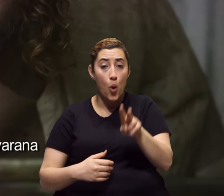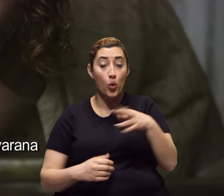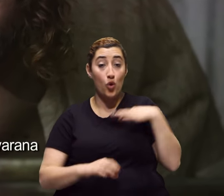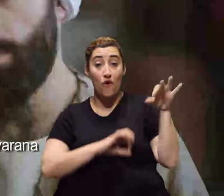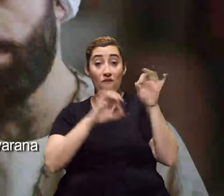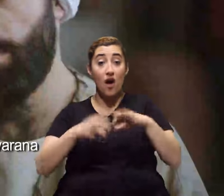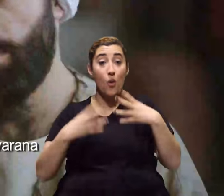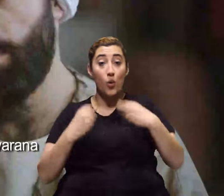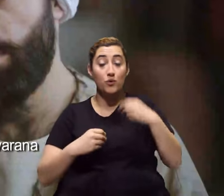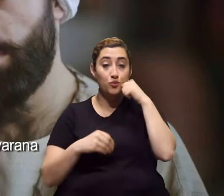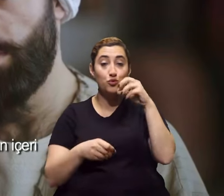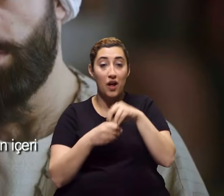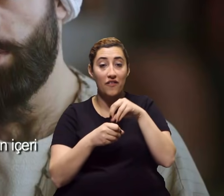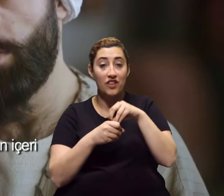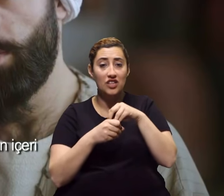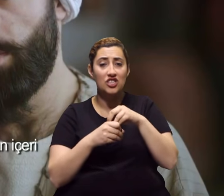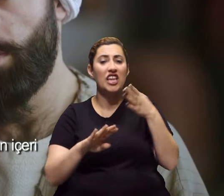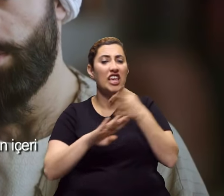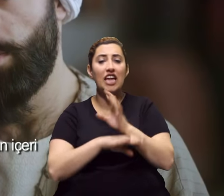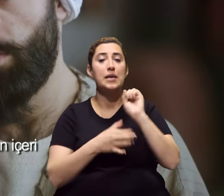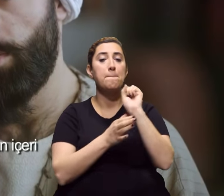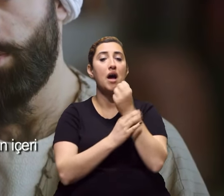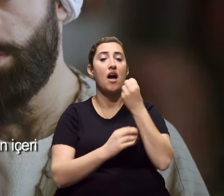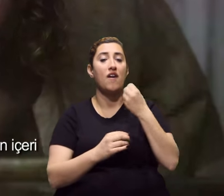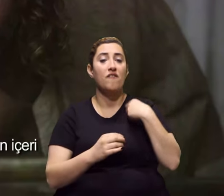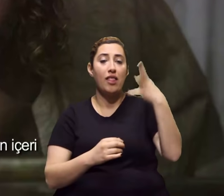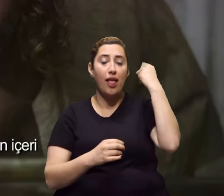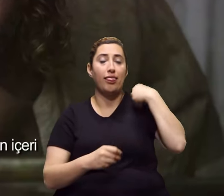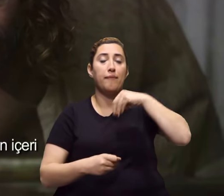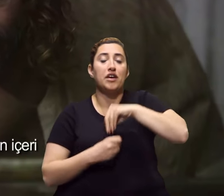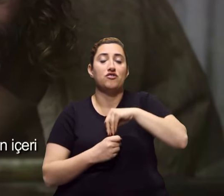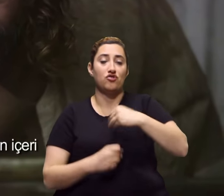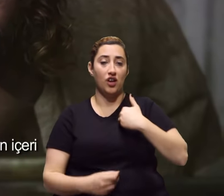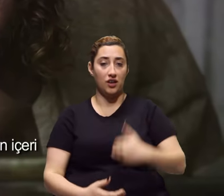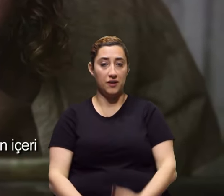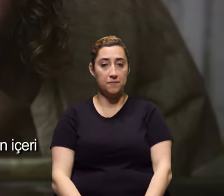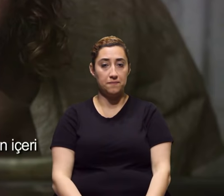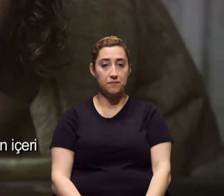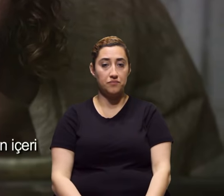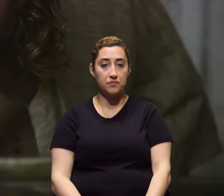Şeriat tarikat yoldur varana. Hakikat marifet andan içeri.